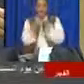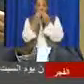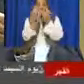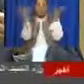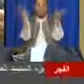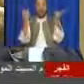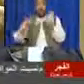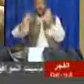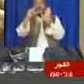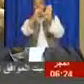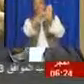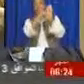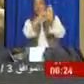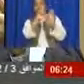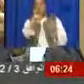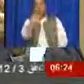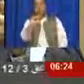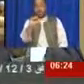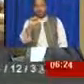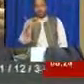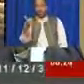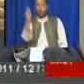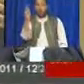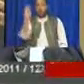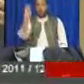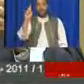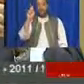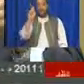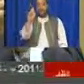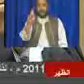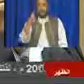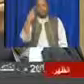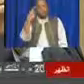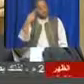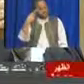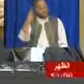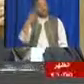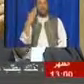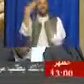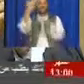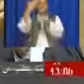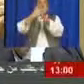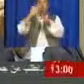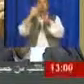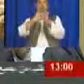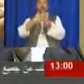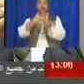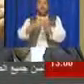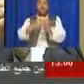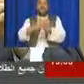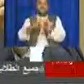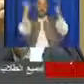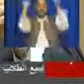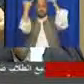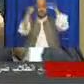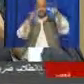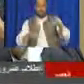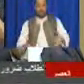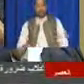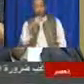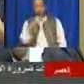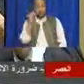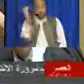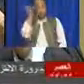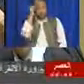اهلنا وهذه الايه ليست خاصه بباكر الصديق هي صحيح سبب نزولها في هذه الحادثه